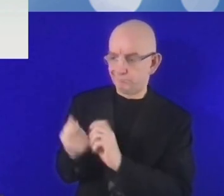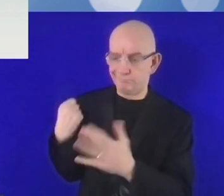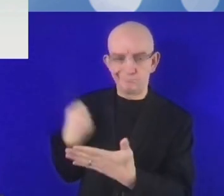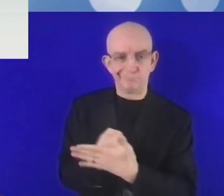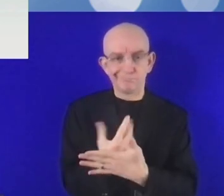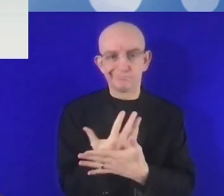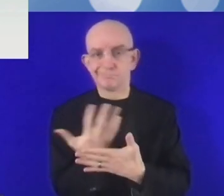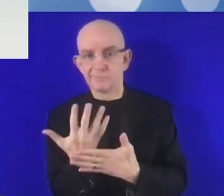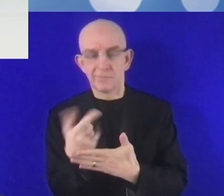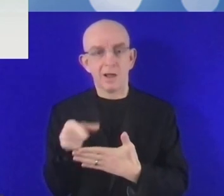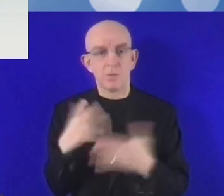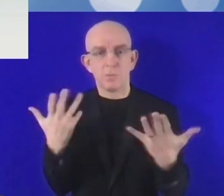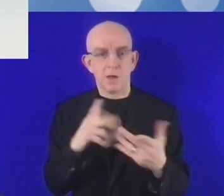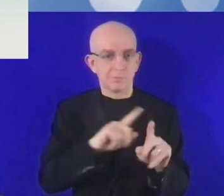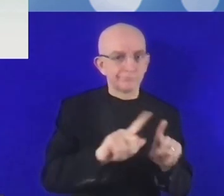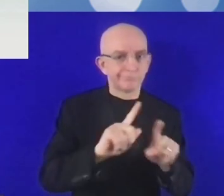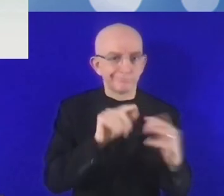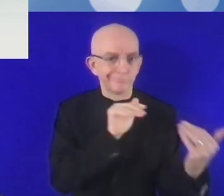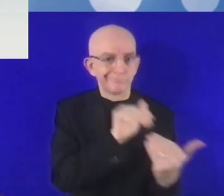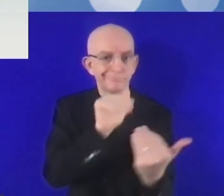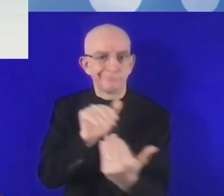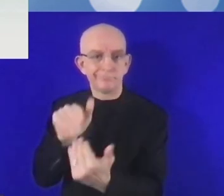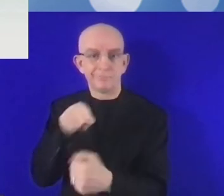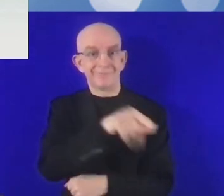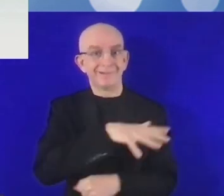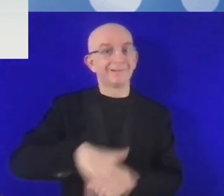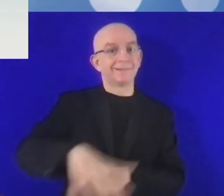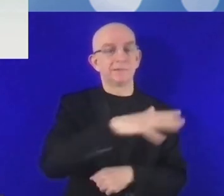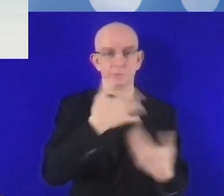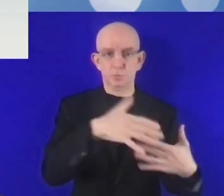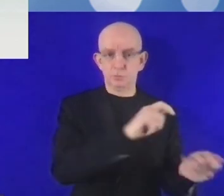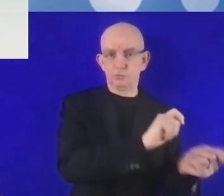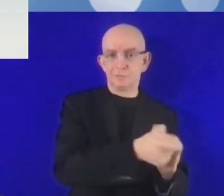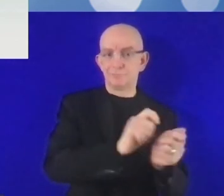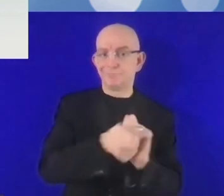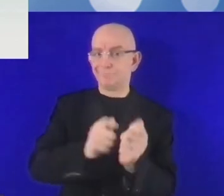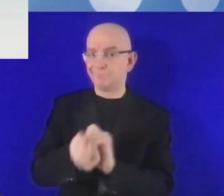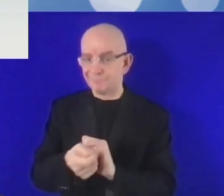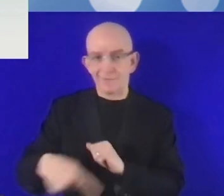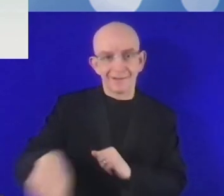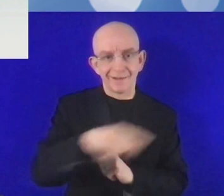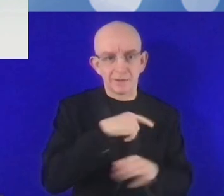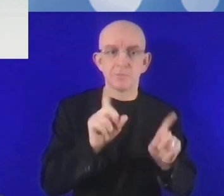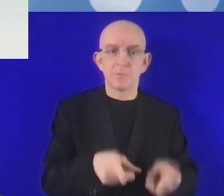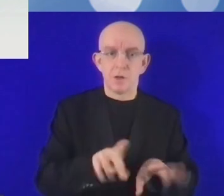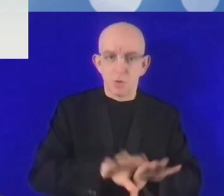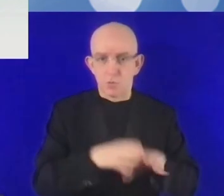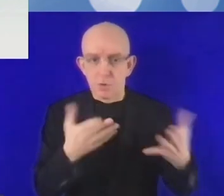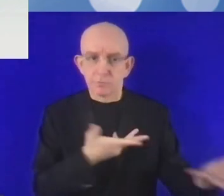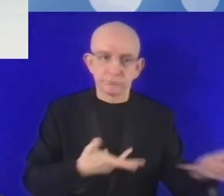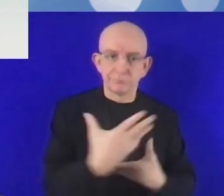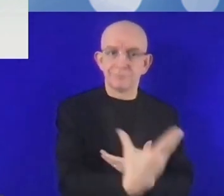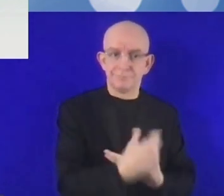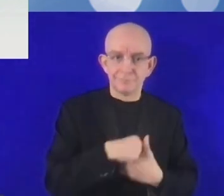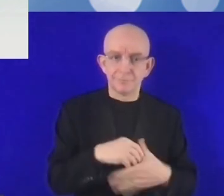且我们很高兴我们能够那么密切在透明的空间合作。这